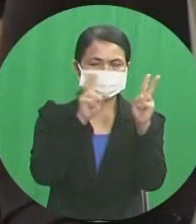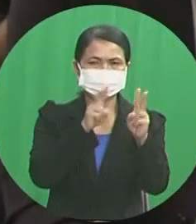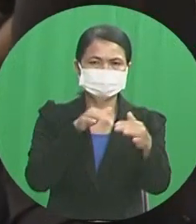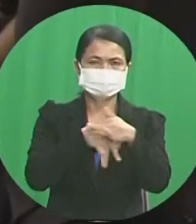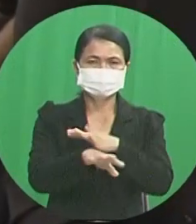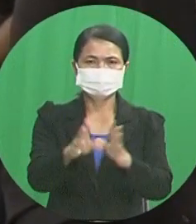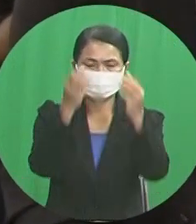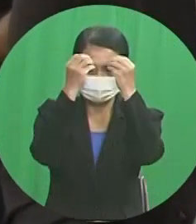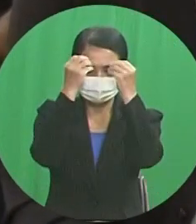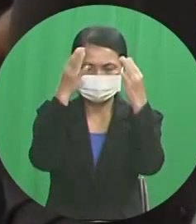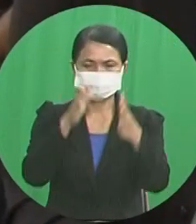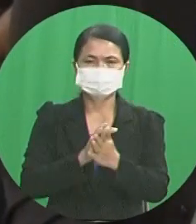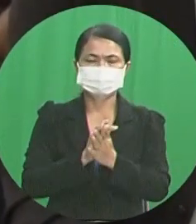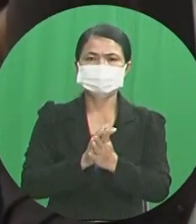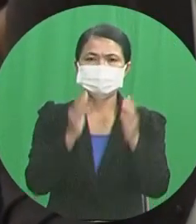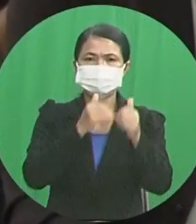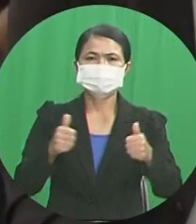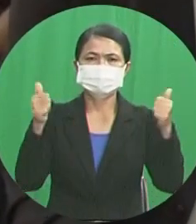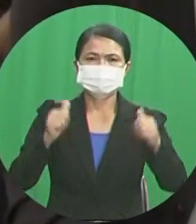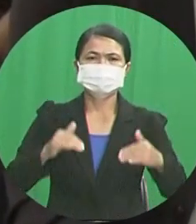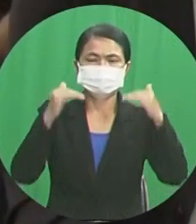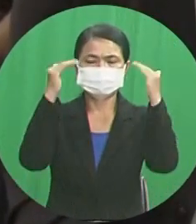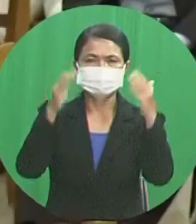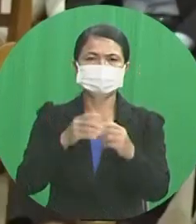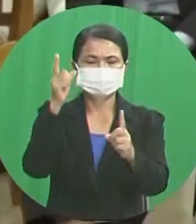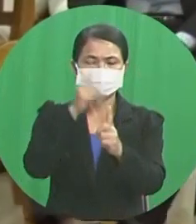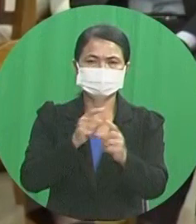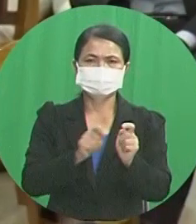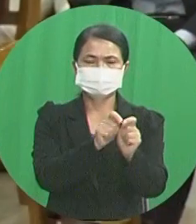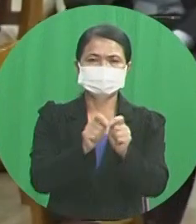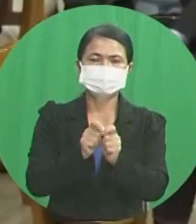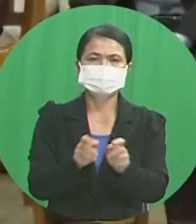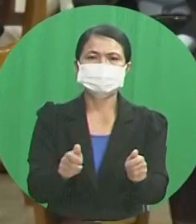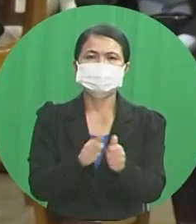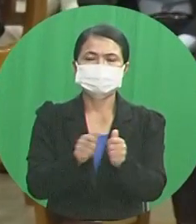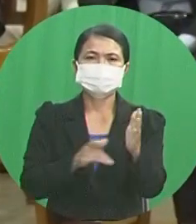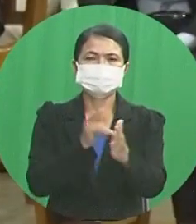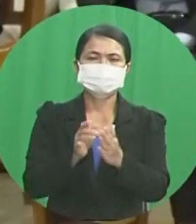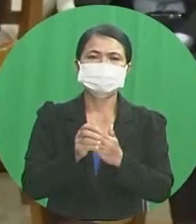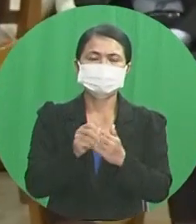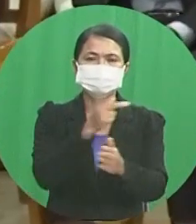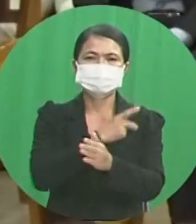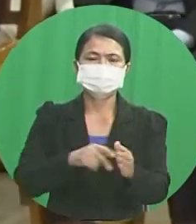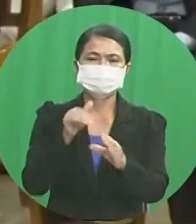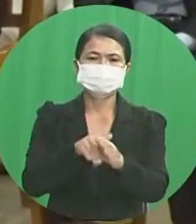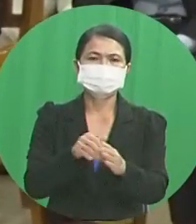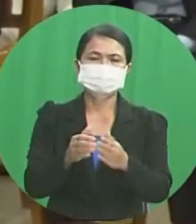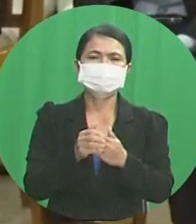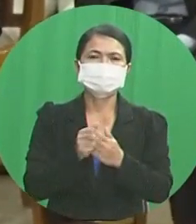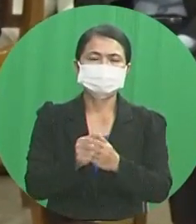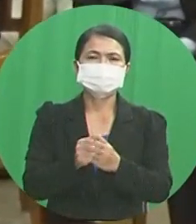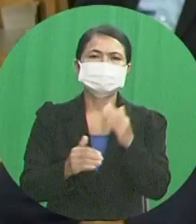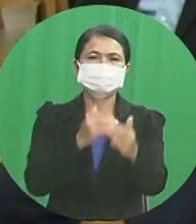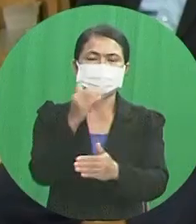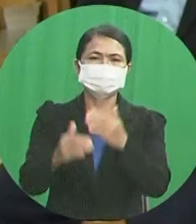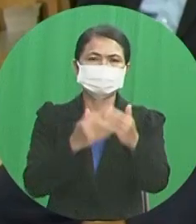ហូរព័ត៌មានឲ្យកាន់តែមានប្រសិទ្ធភាពខ្ពស់ដើម្បីរួមចំណែកជាមួយនឹងរាជរដ្ឋាភិបាលនៅក្នុងការដឹកនាំការអភិ